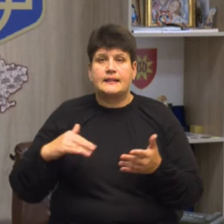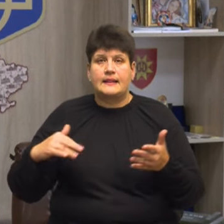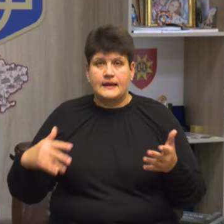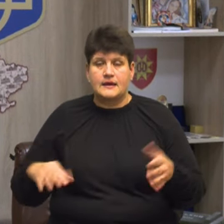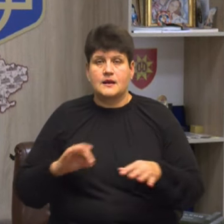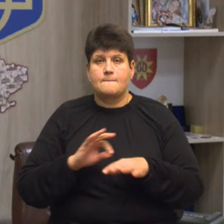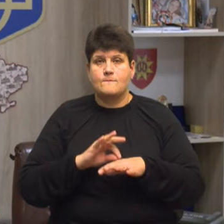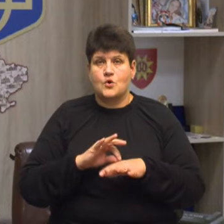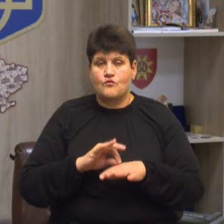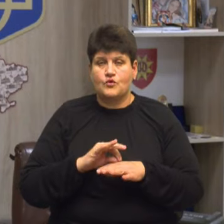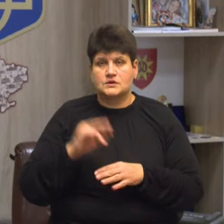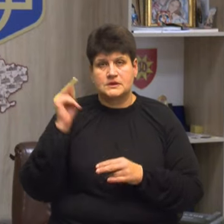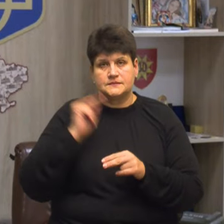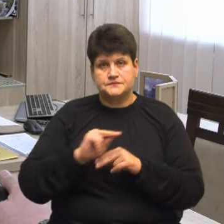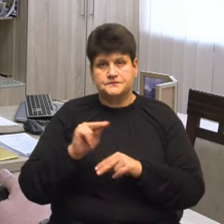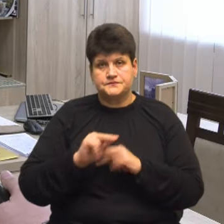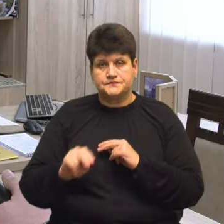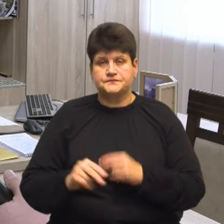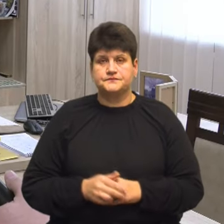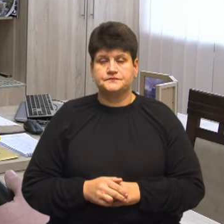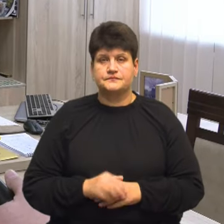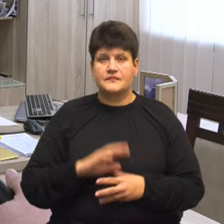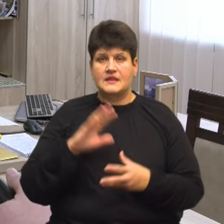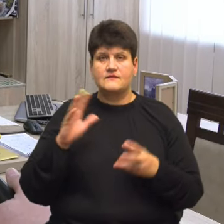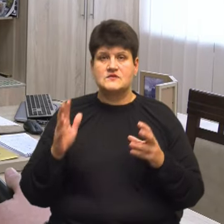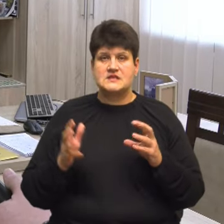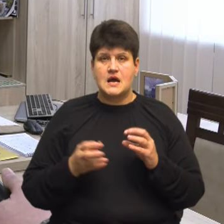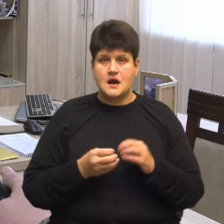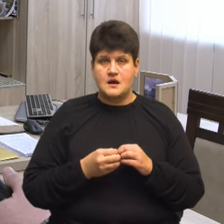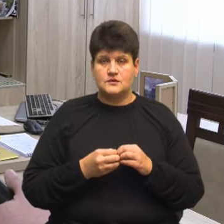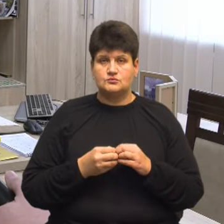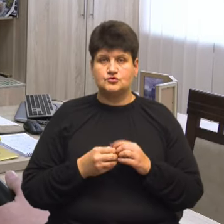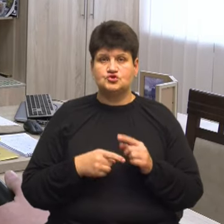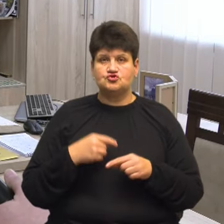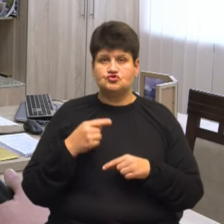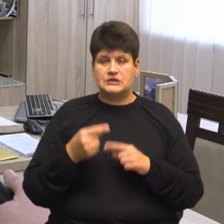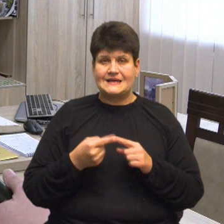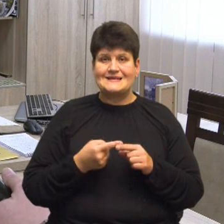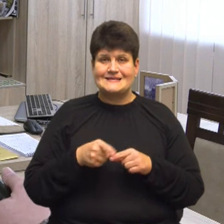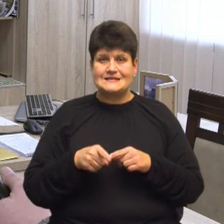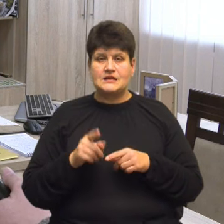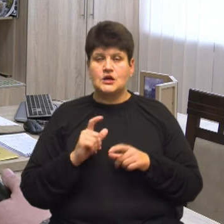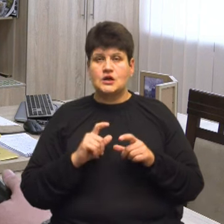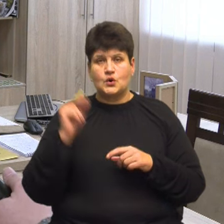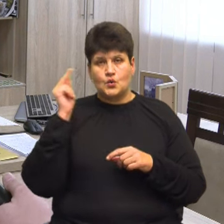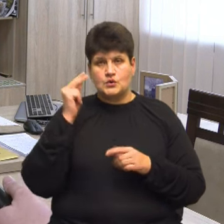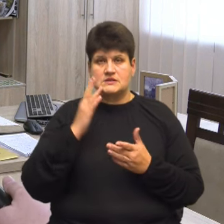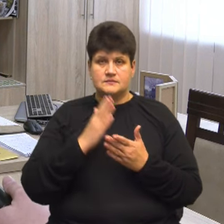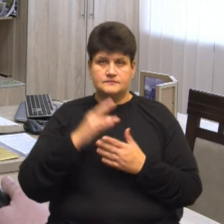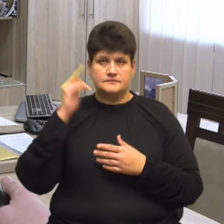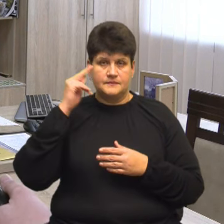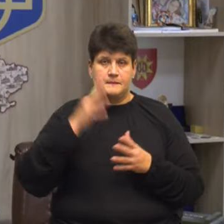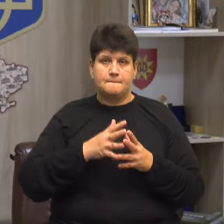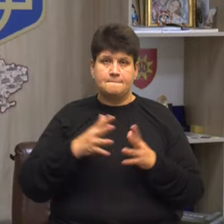проводити такі заняття. В загальному через ці курси мають пройти